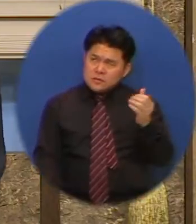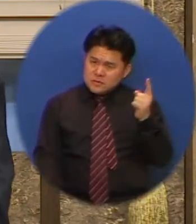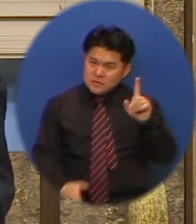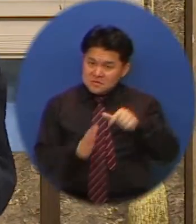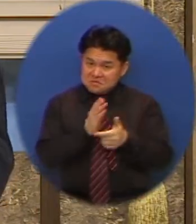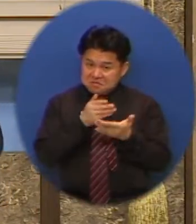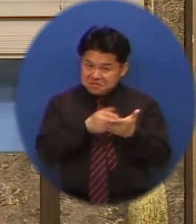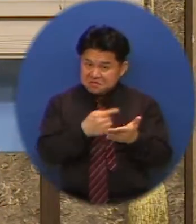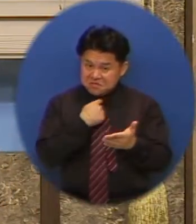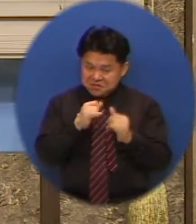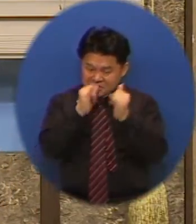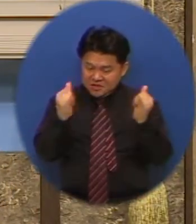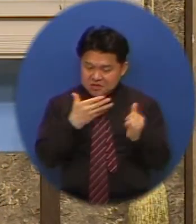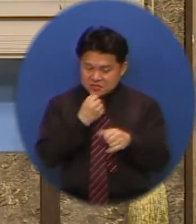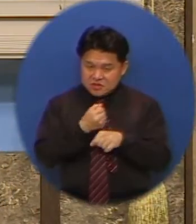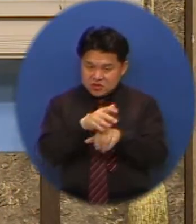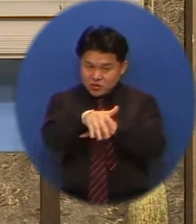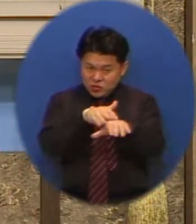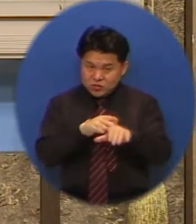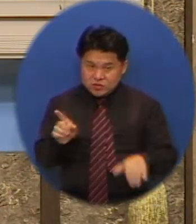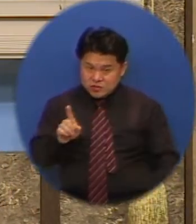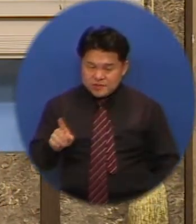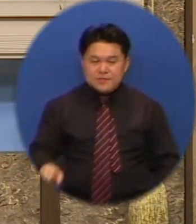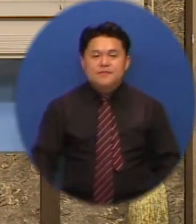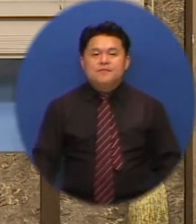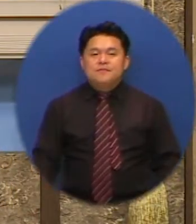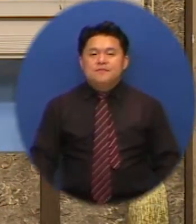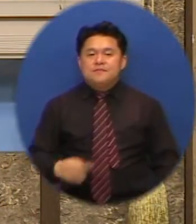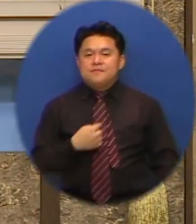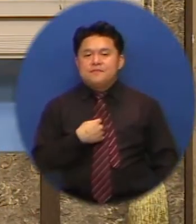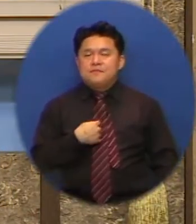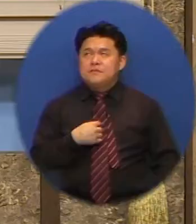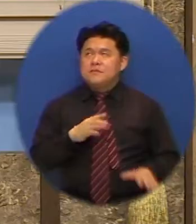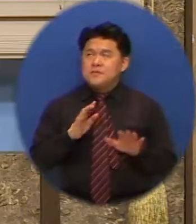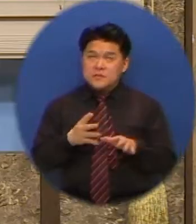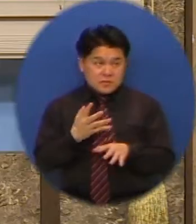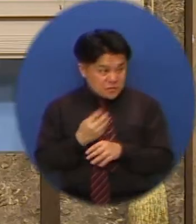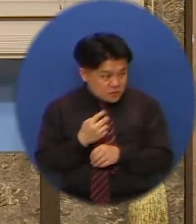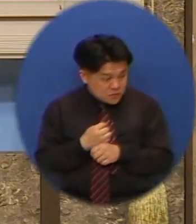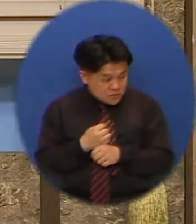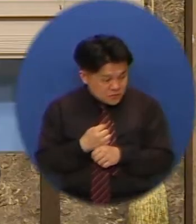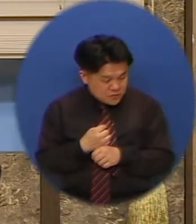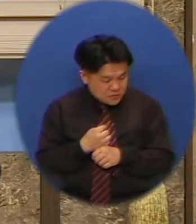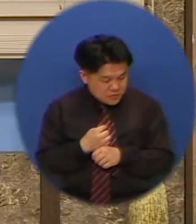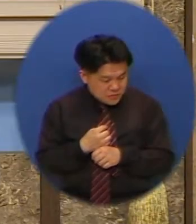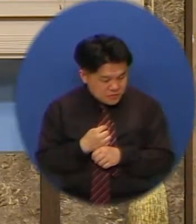제기한 사회복지 전달 체계를 제가 지금 몇 년 후입니까?